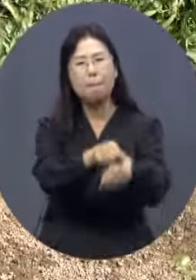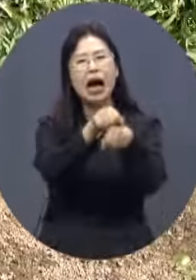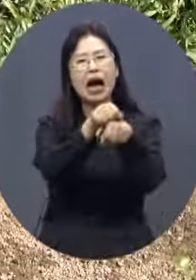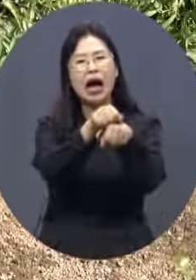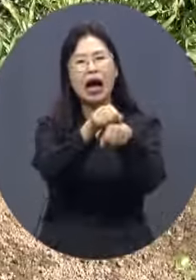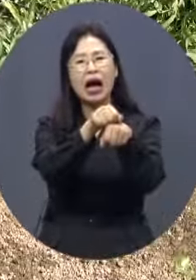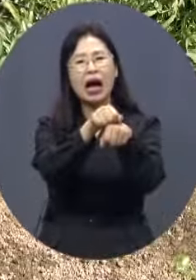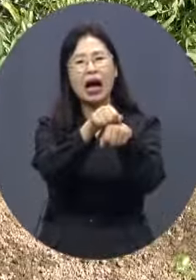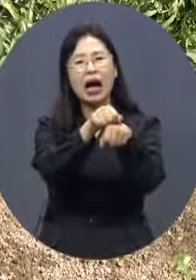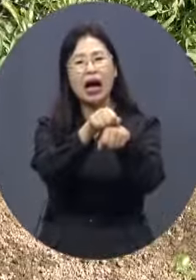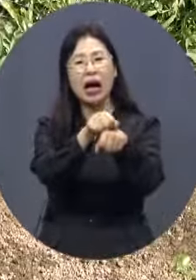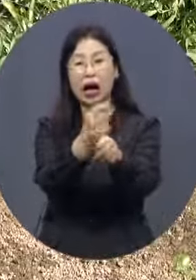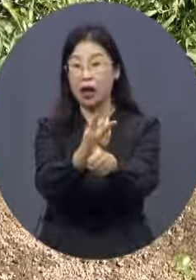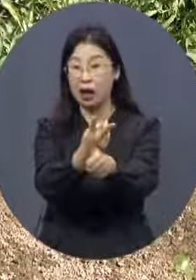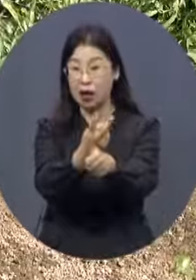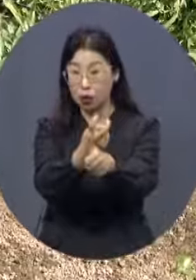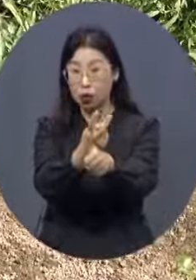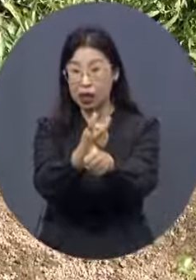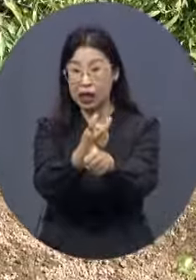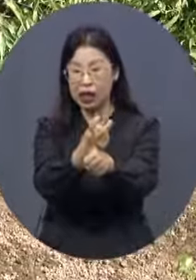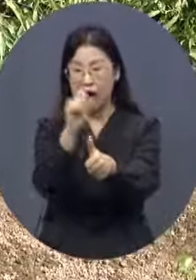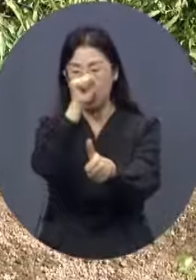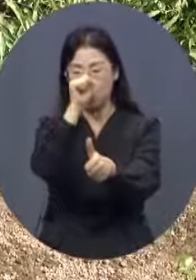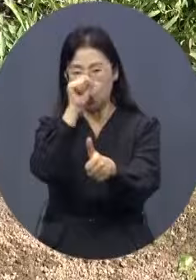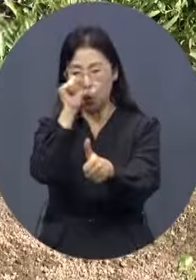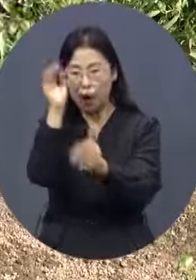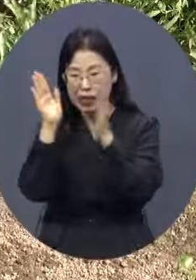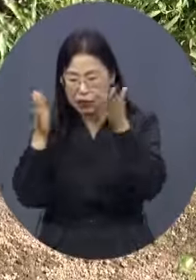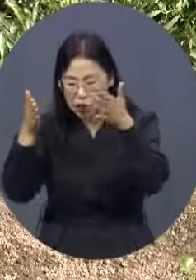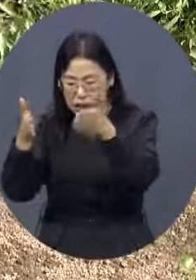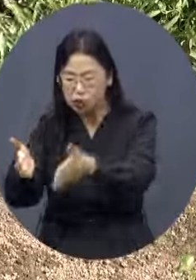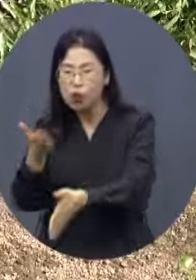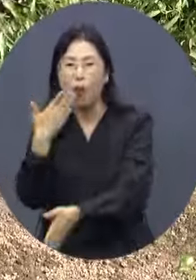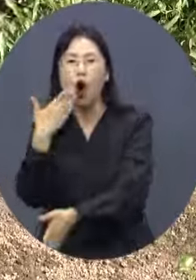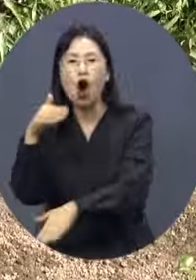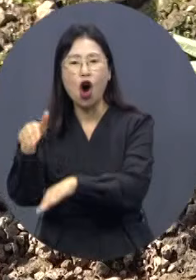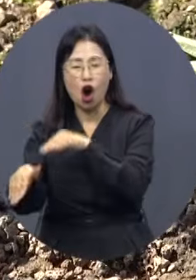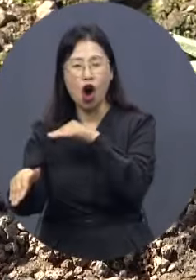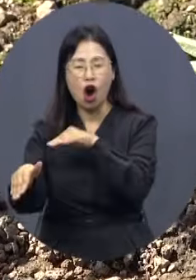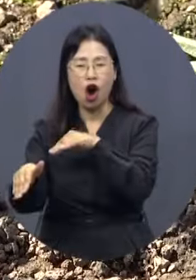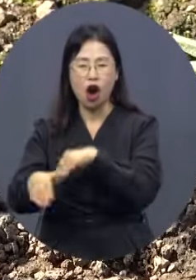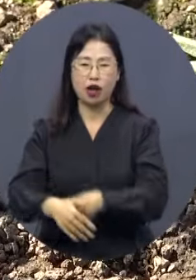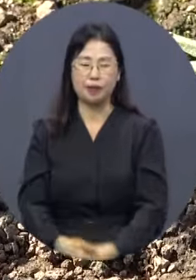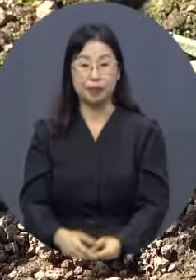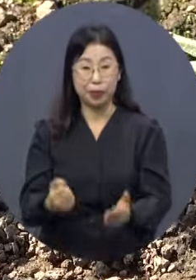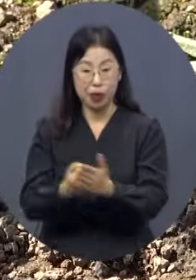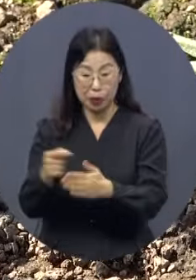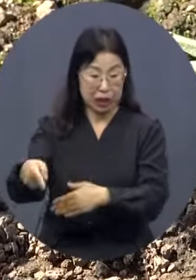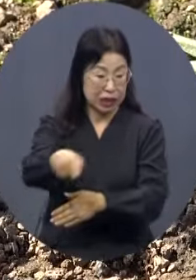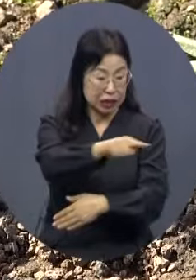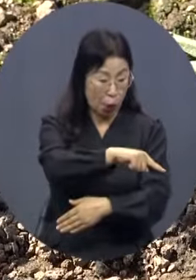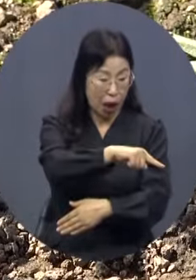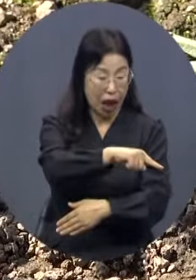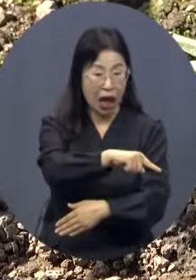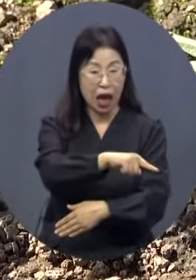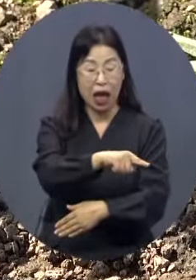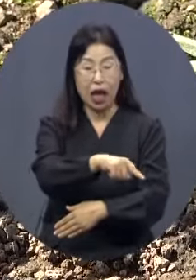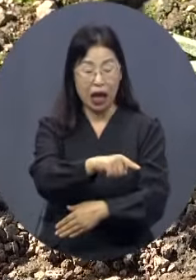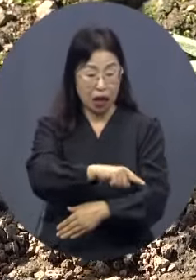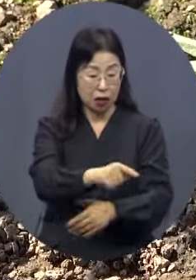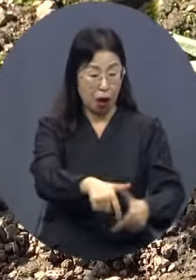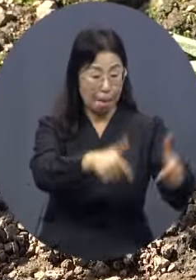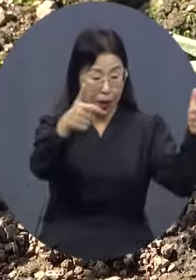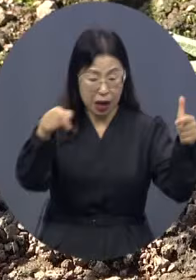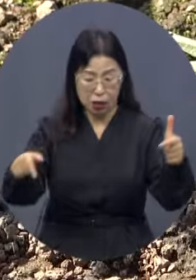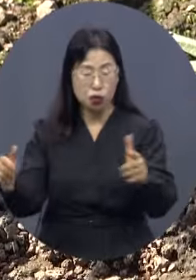있습니다 토끼가 그 선호하는 식물들 좀 먹는 그런 현상이 나타나다 보니까 식상이 굉장히 단순하게 되고